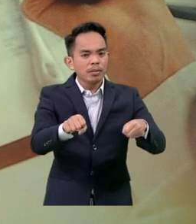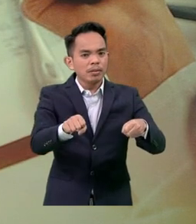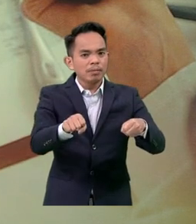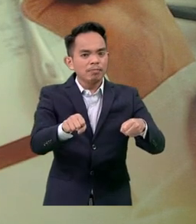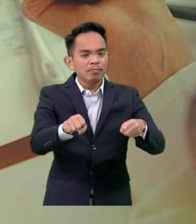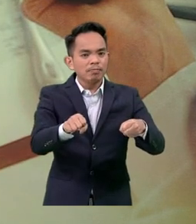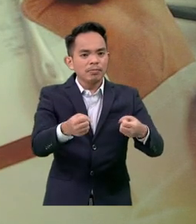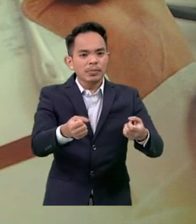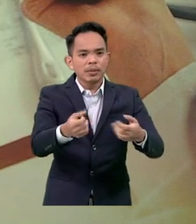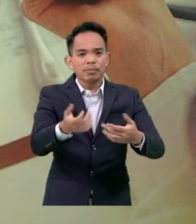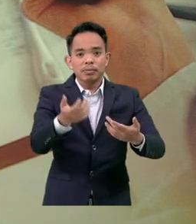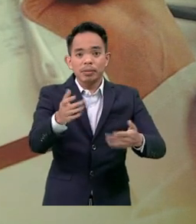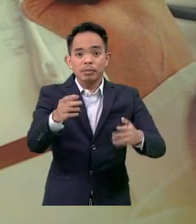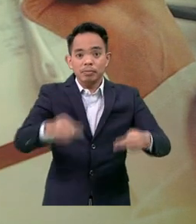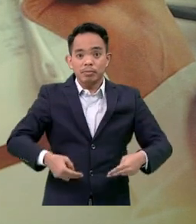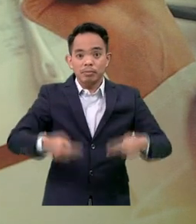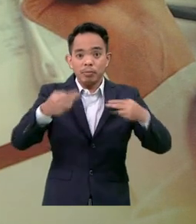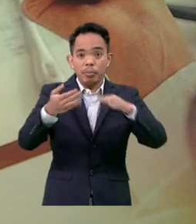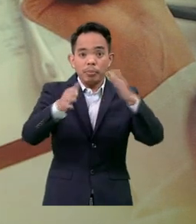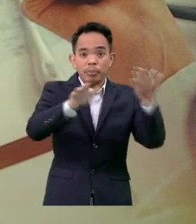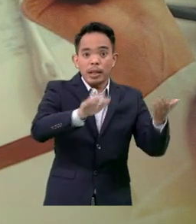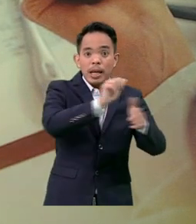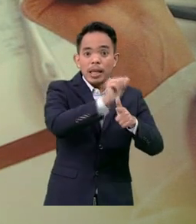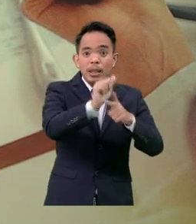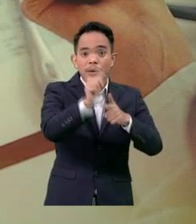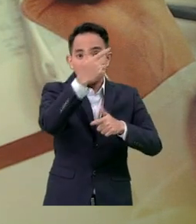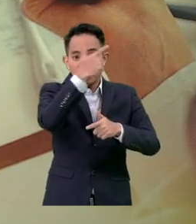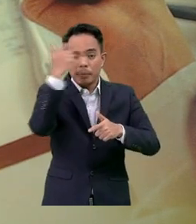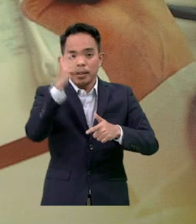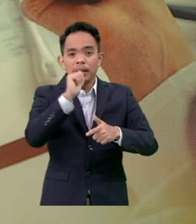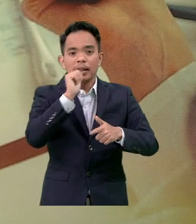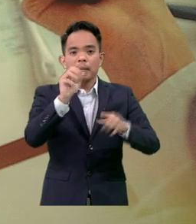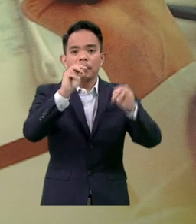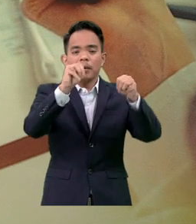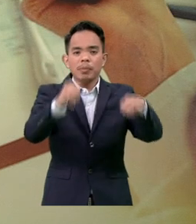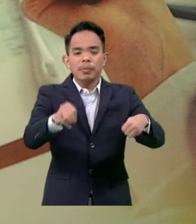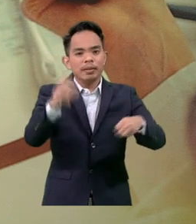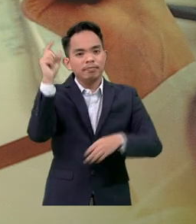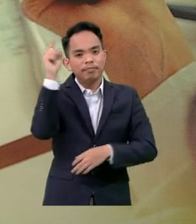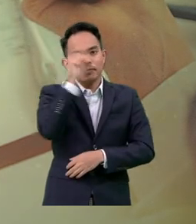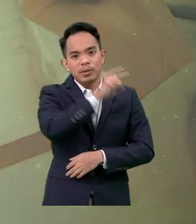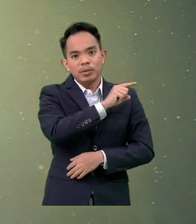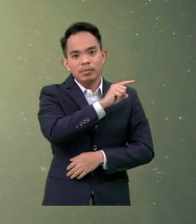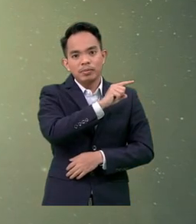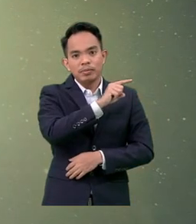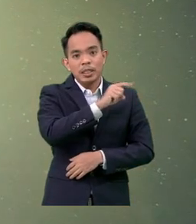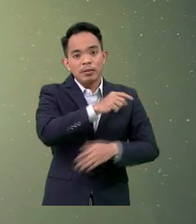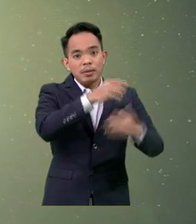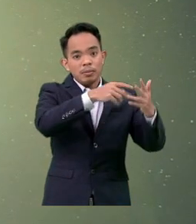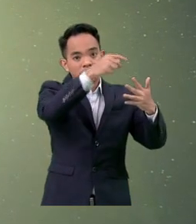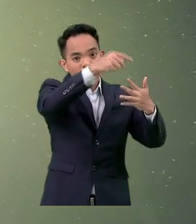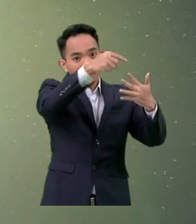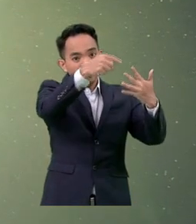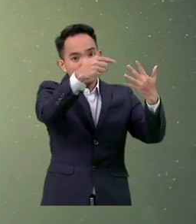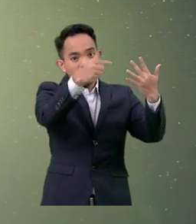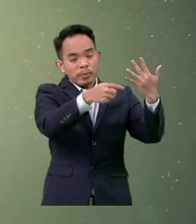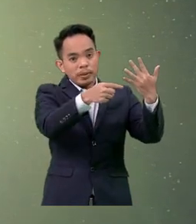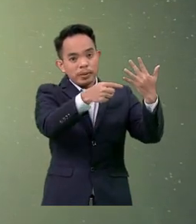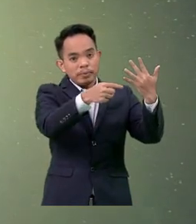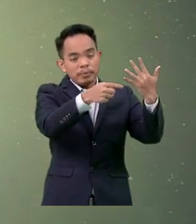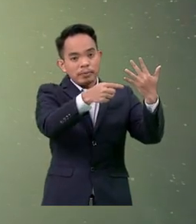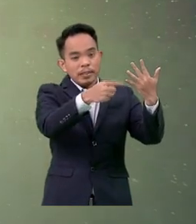nyawa dan atau menyebabkan ketidakupayaan kronik. Berikut merupakan 5 fakta